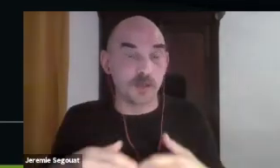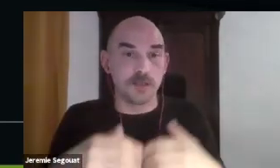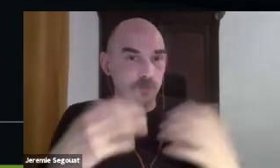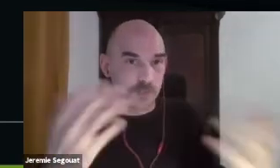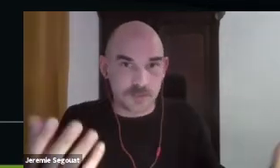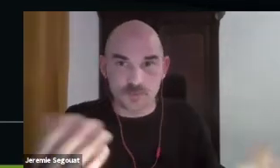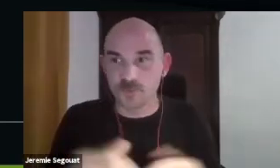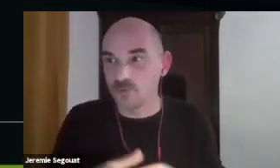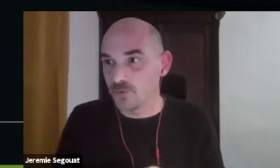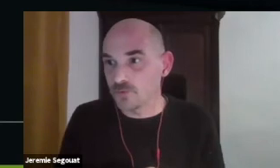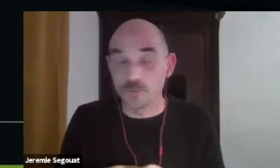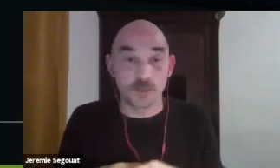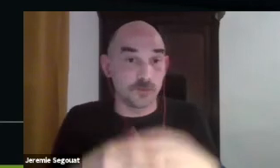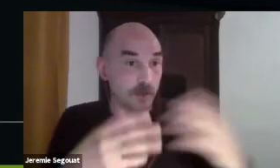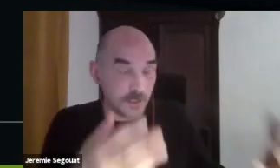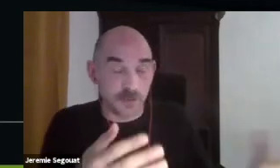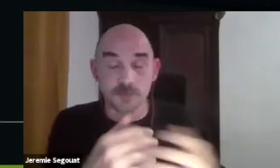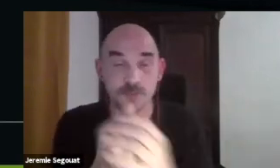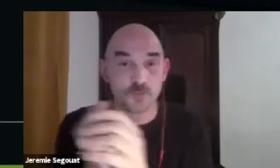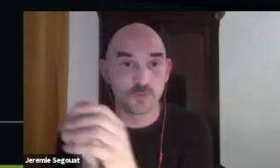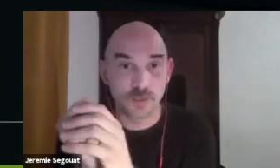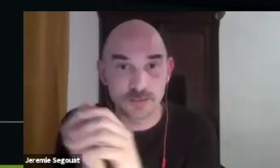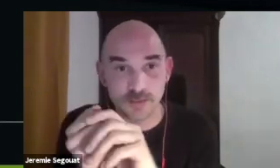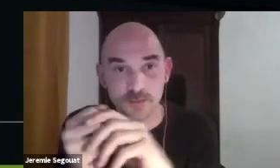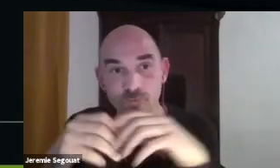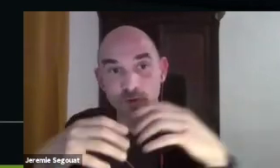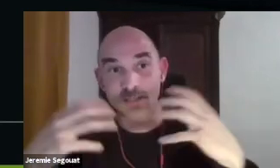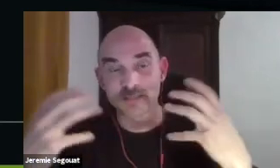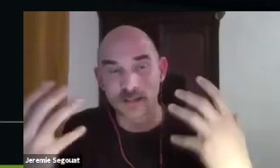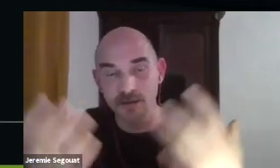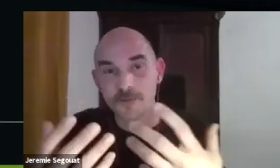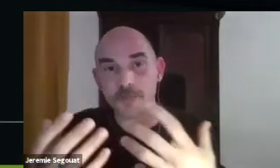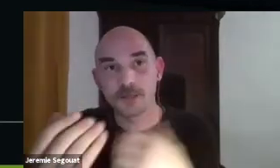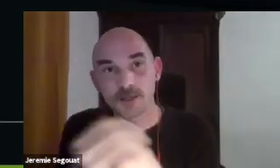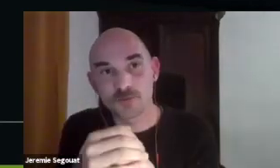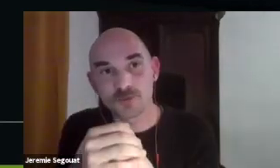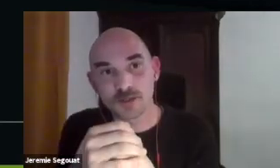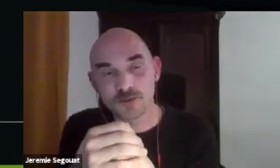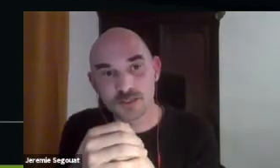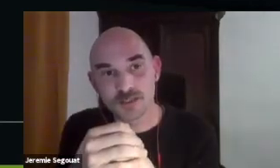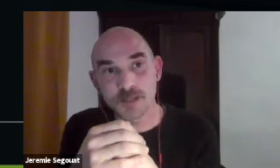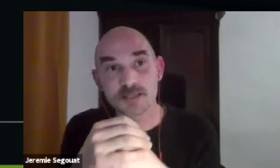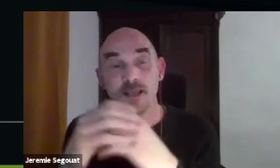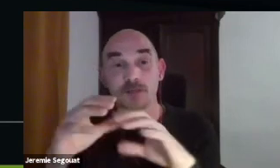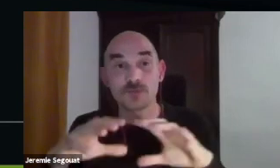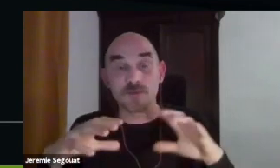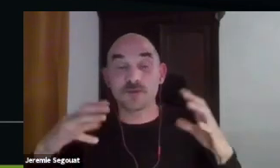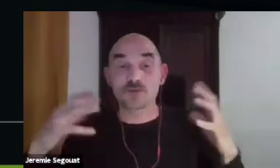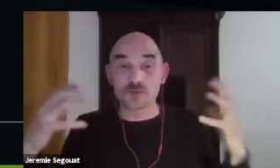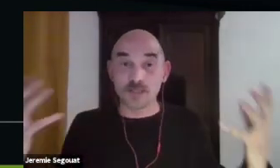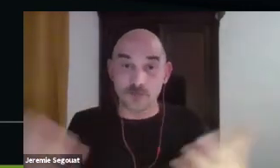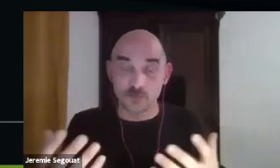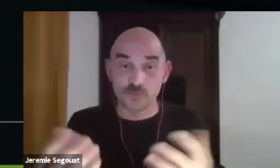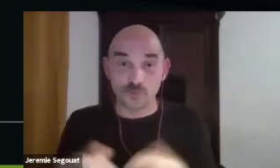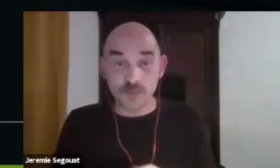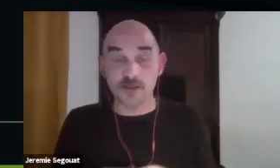on peut parler des montagnes qui sont environnantes on peut parler de la mer qui est un petit peu plus loin etc donc on donne accès à la personne au travers de cet espace à tout ce qui fait